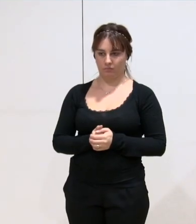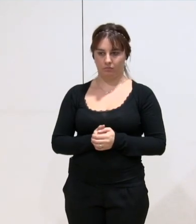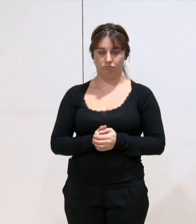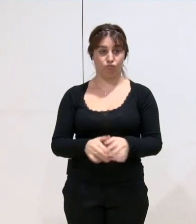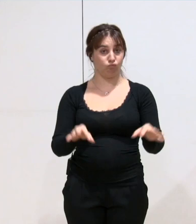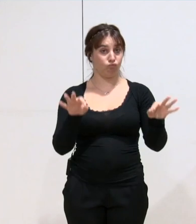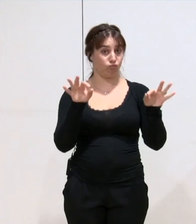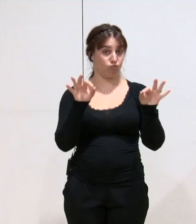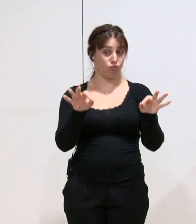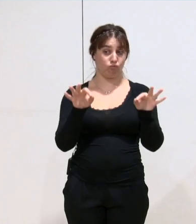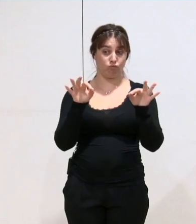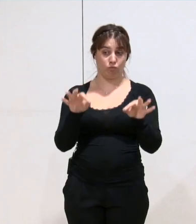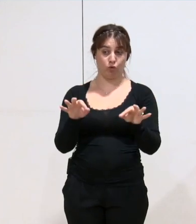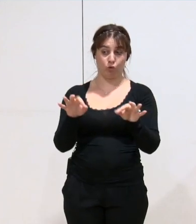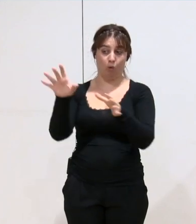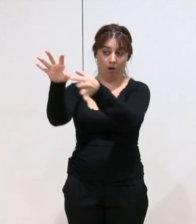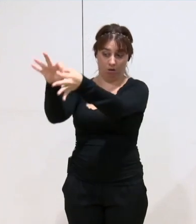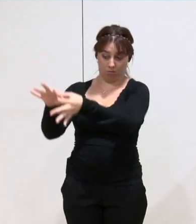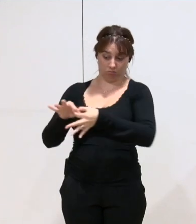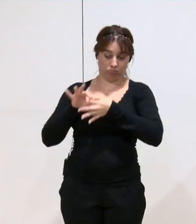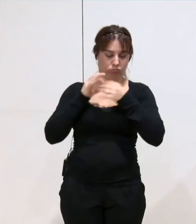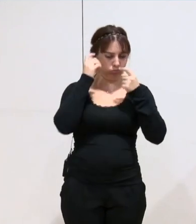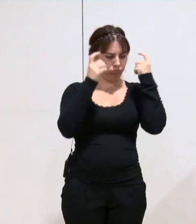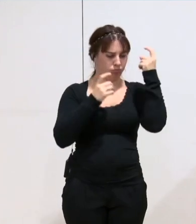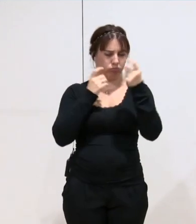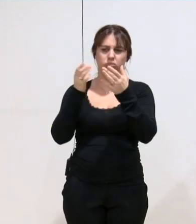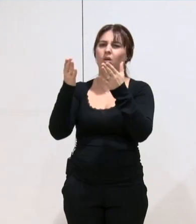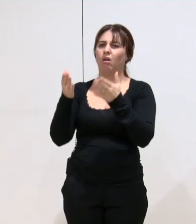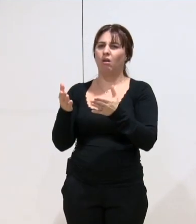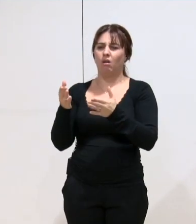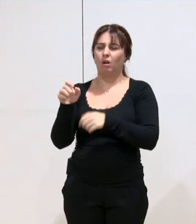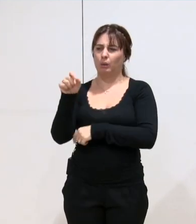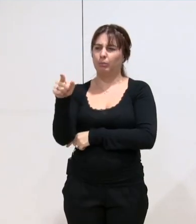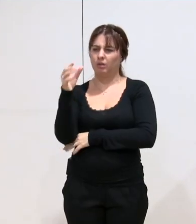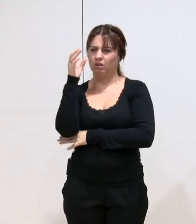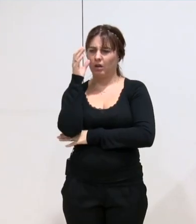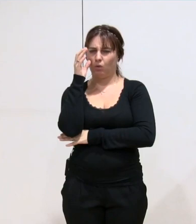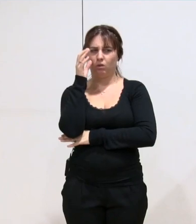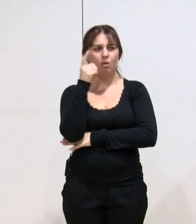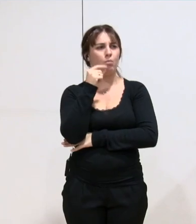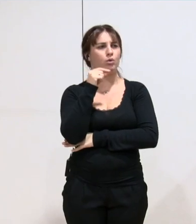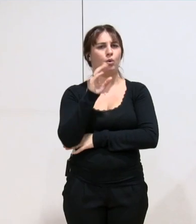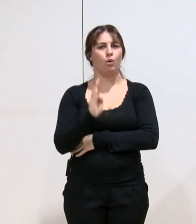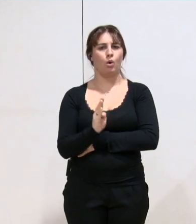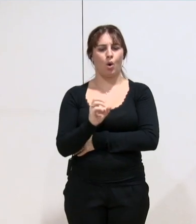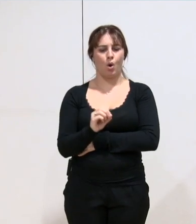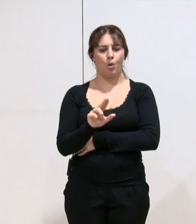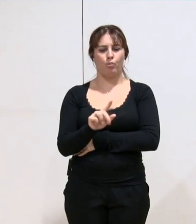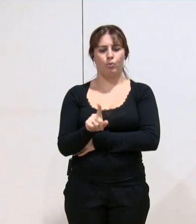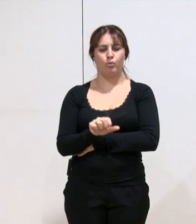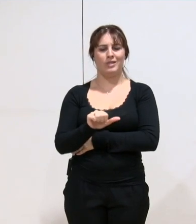continuer le questionnement. J'ai écouté avec beaucoup d'attention Sadok Bouzaïen intervenir. Je le